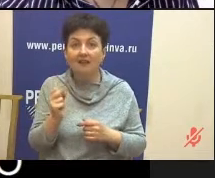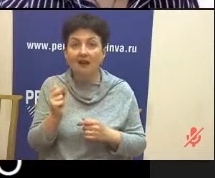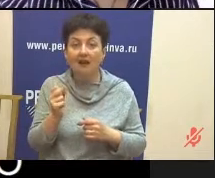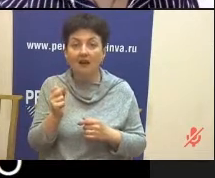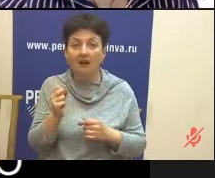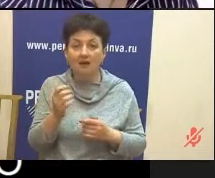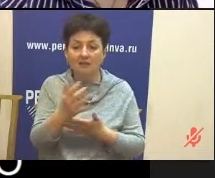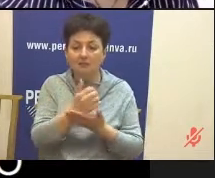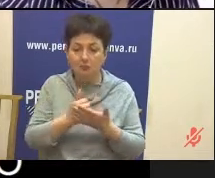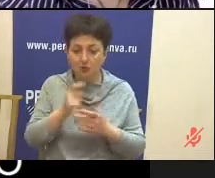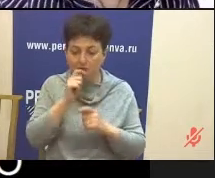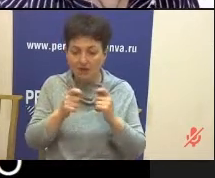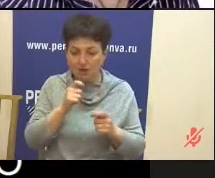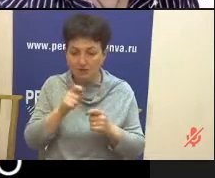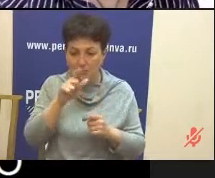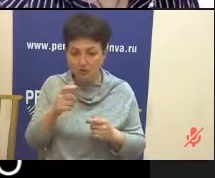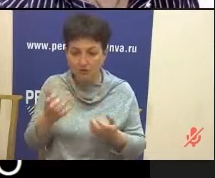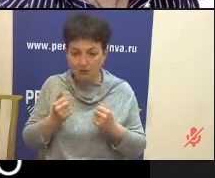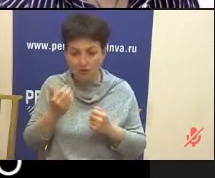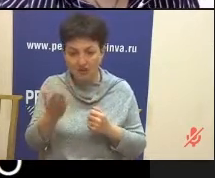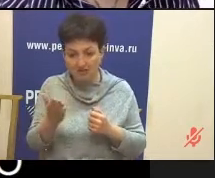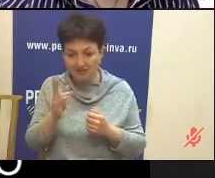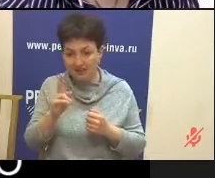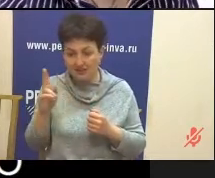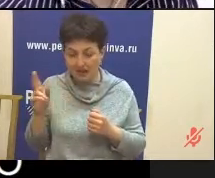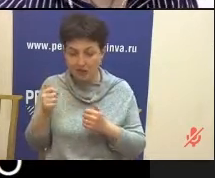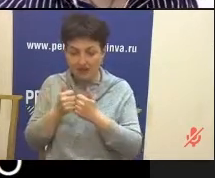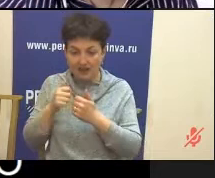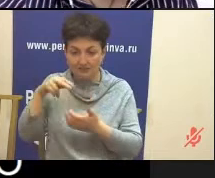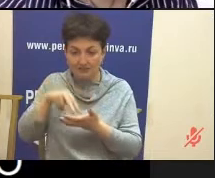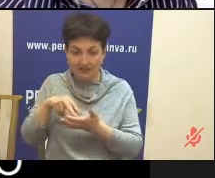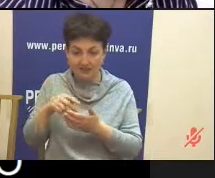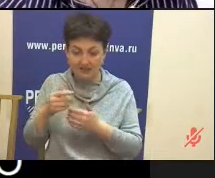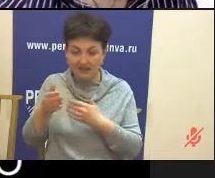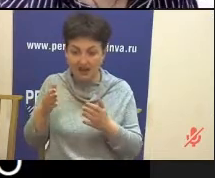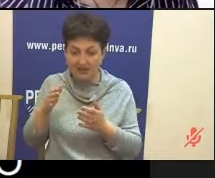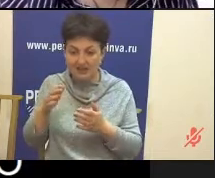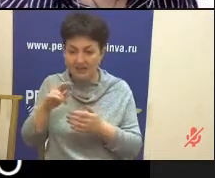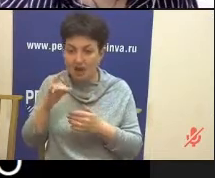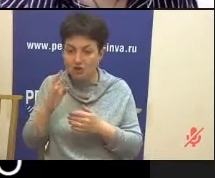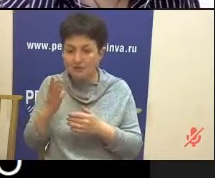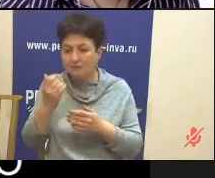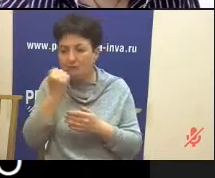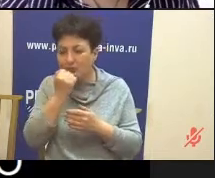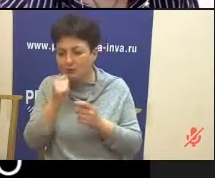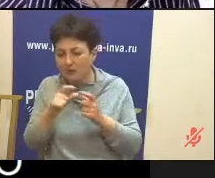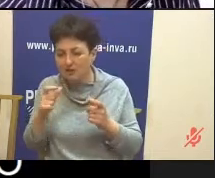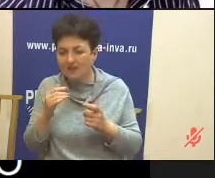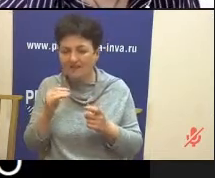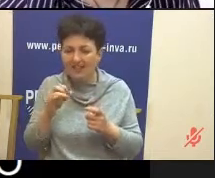может быть, в ответ на сбор пожертвований люди будут получать от вас или от кого-то, кто стоит рядом с этим